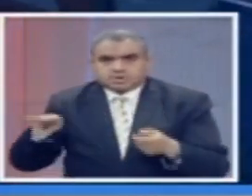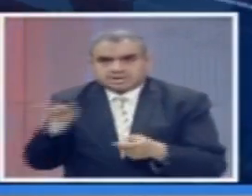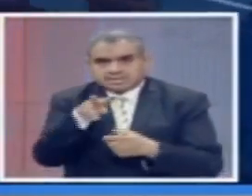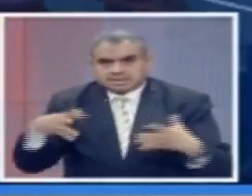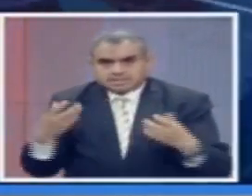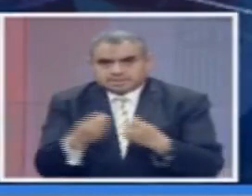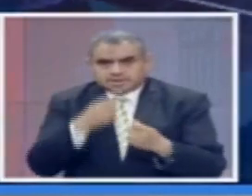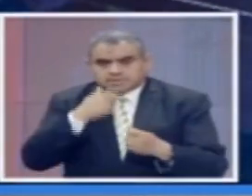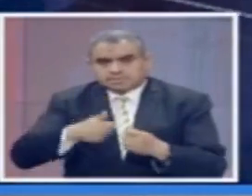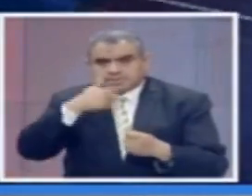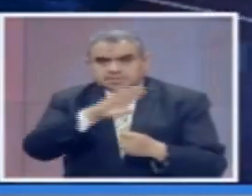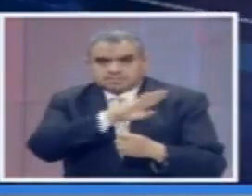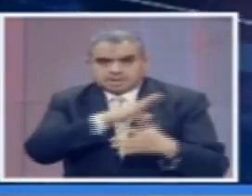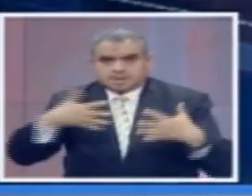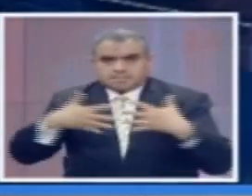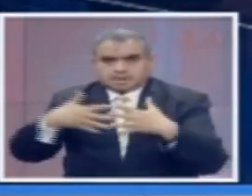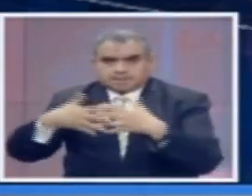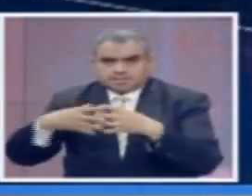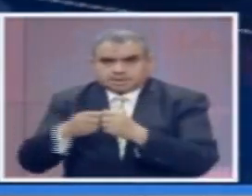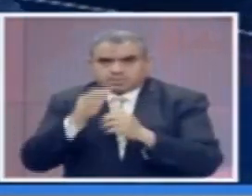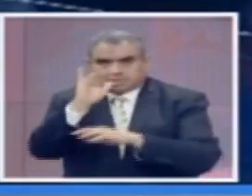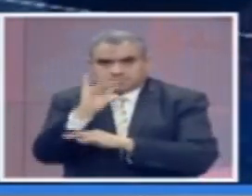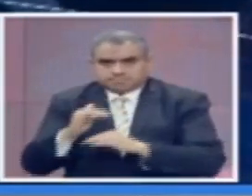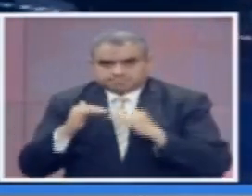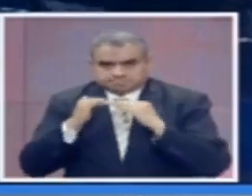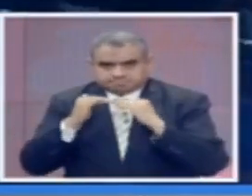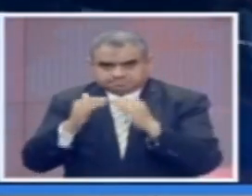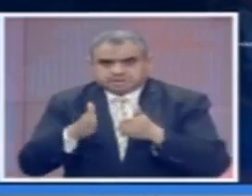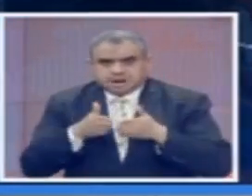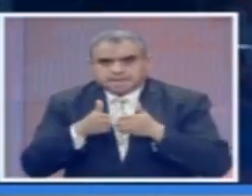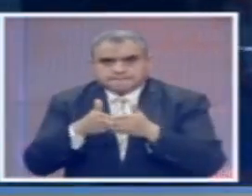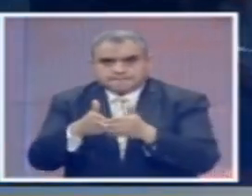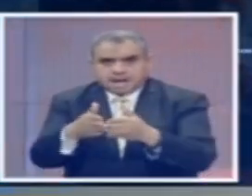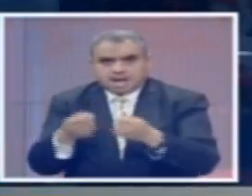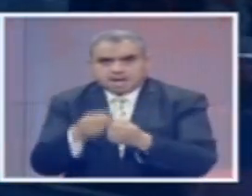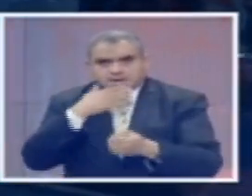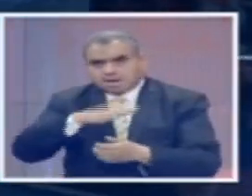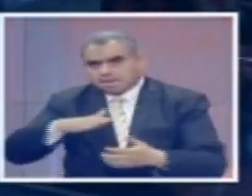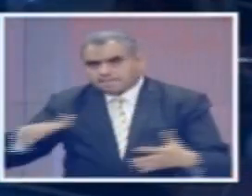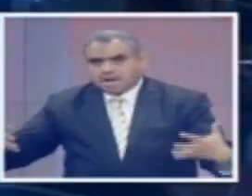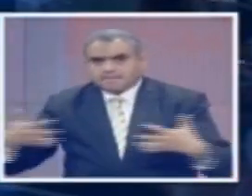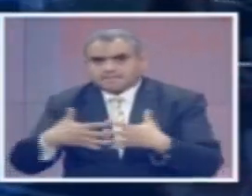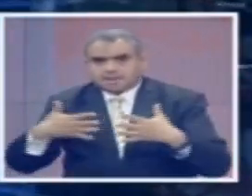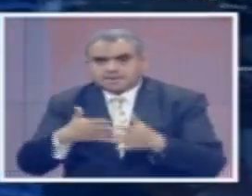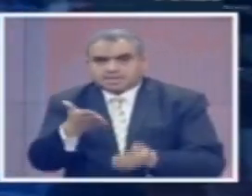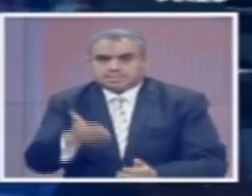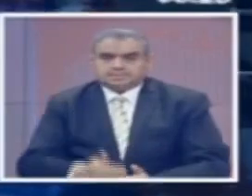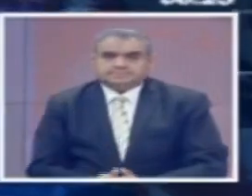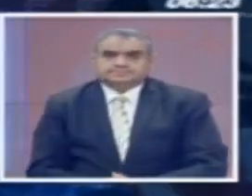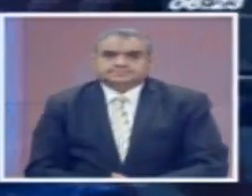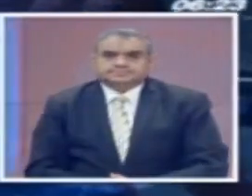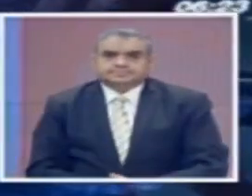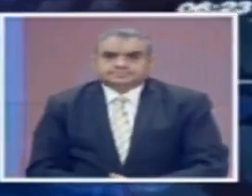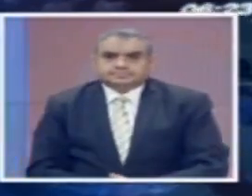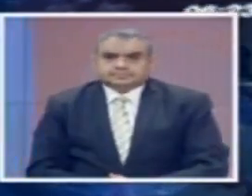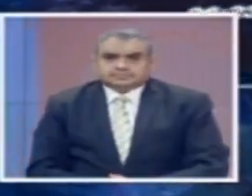القدرات الثنائية لتحقيق المصالح المشتركة ودعم الأمن والاستقرار البحري بالمنطقة.